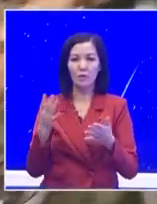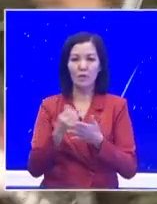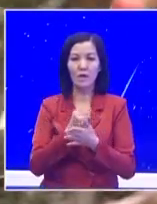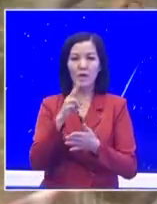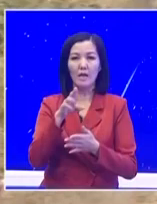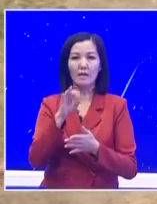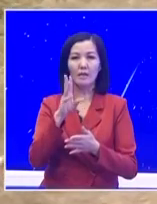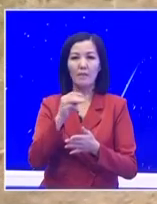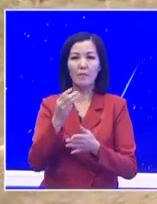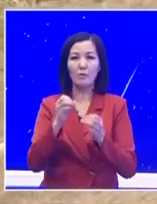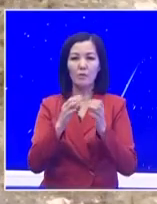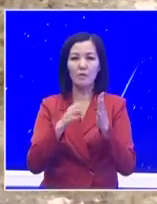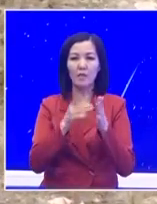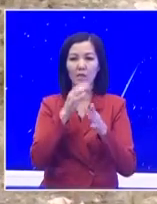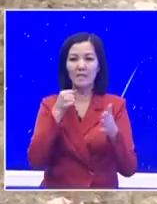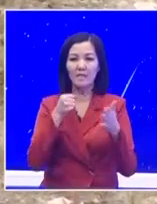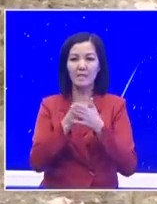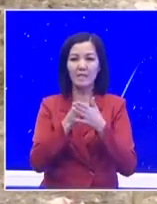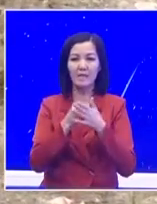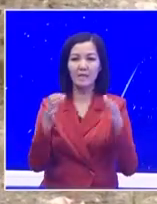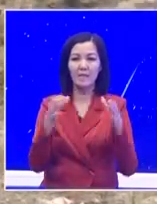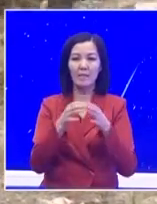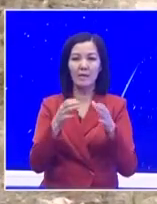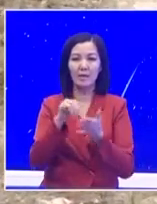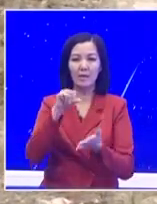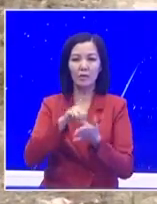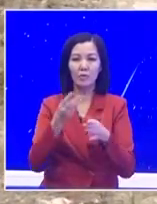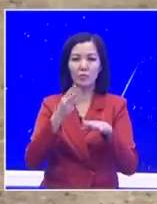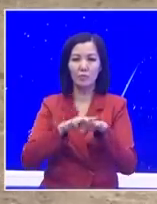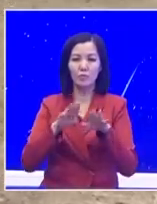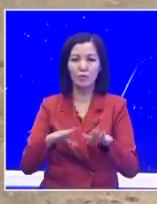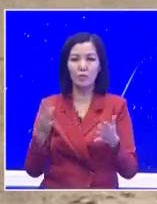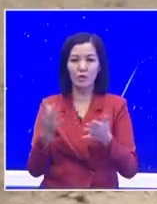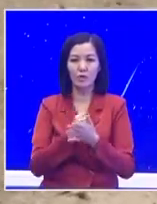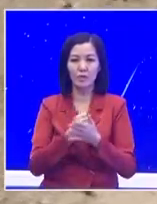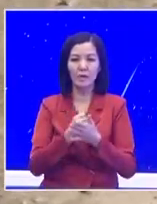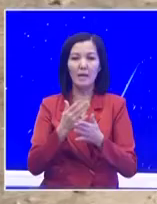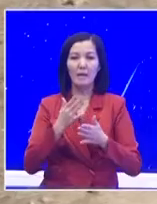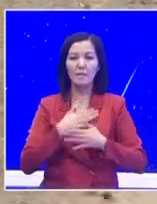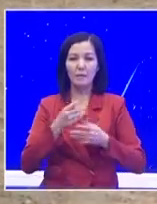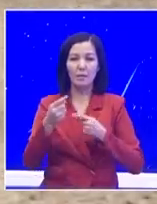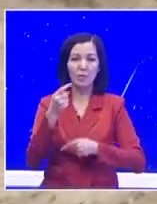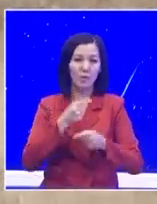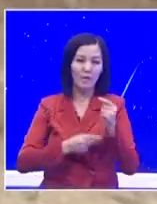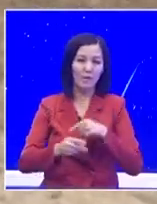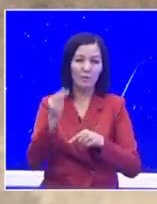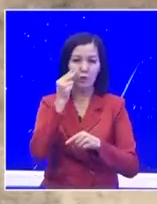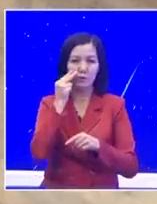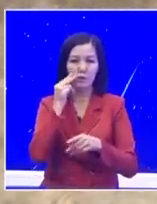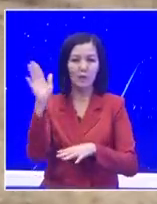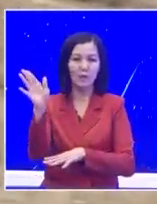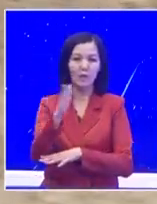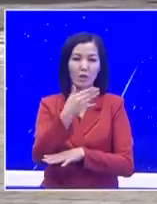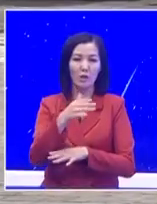Дамир Тұрсынғали 18 жасқа дейінгілер ішінде командалық сынға түсіп 3-ші орыннан көрінді. Жерлестеріміз елге оралысымен Шымкентте